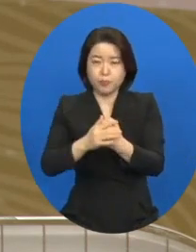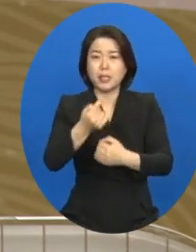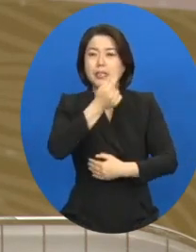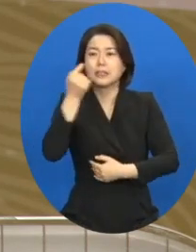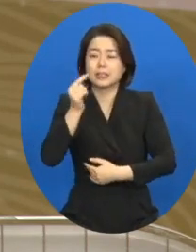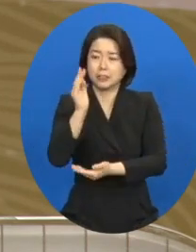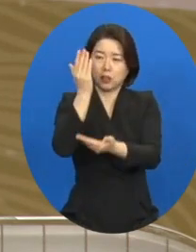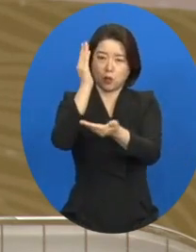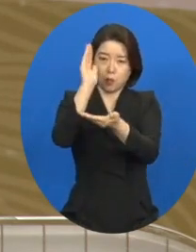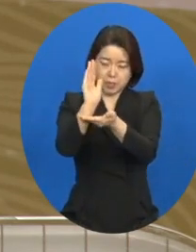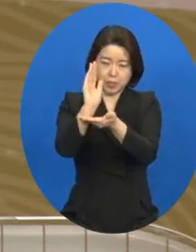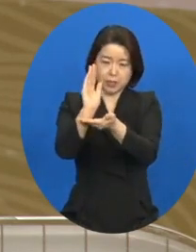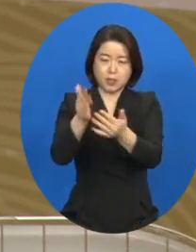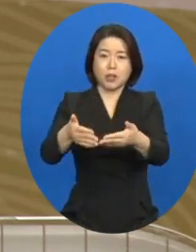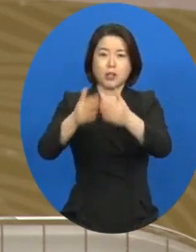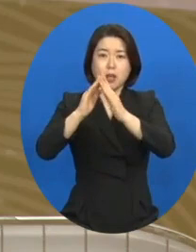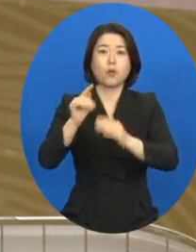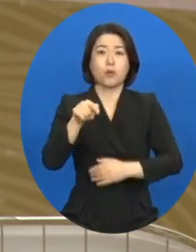증거비로 삼습니다.